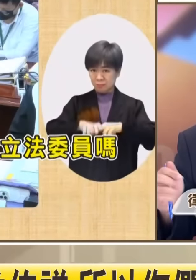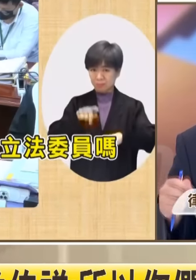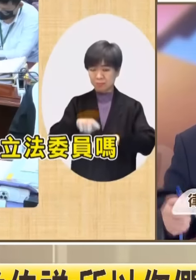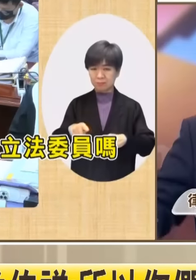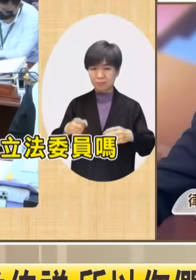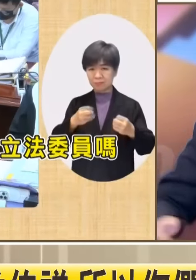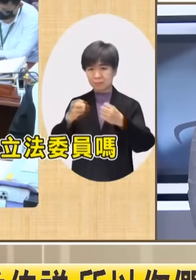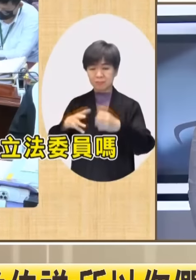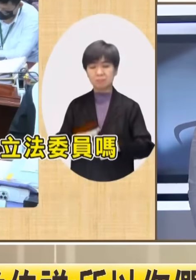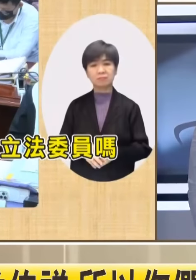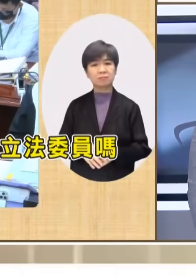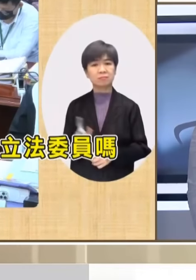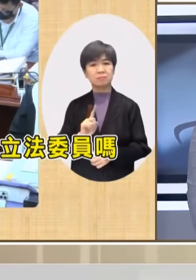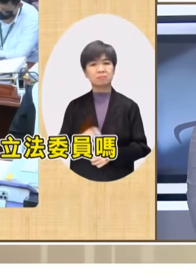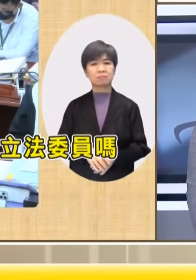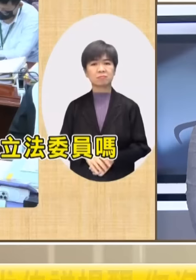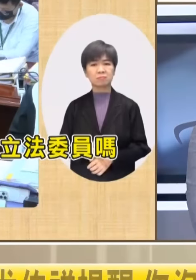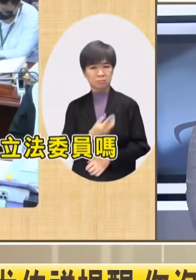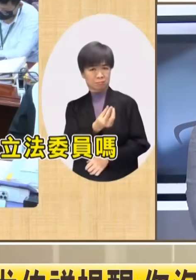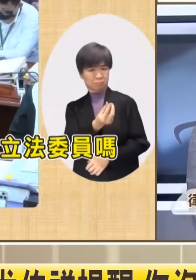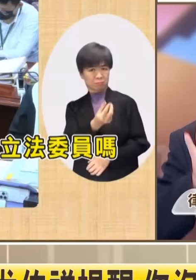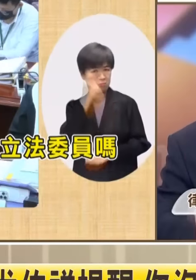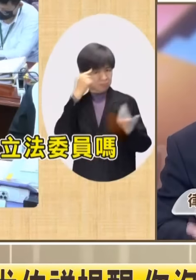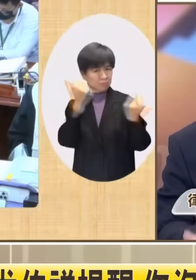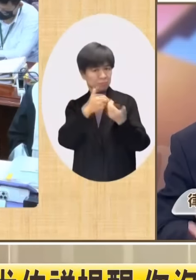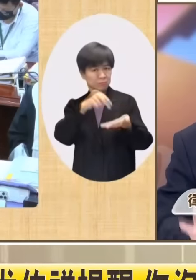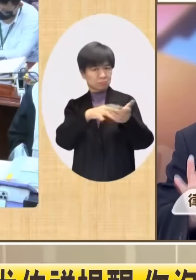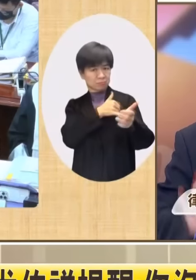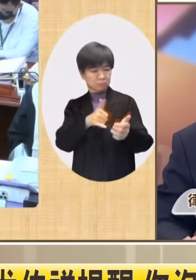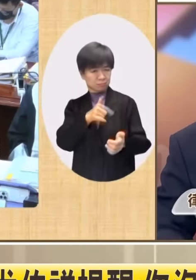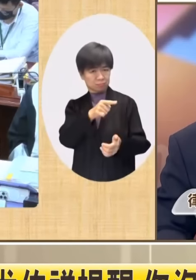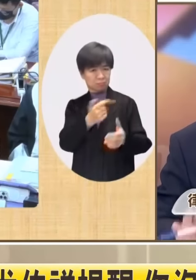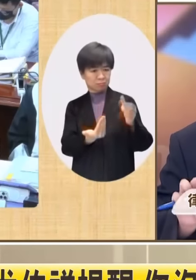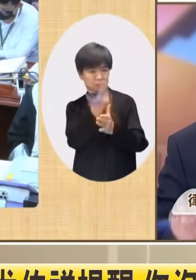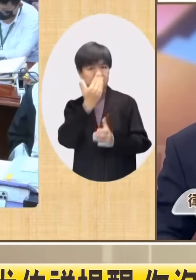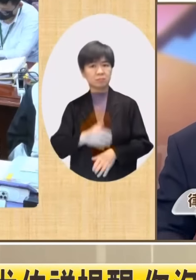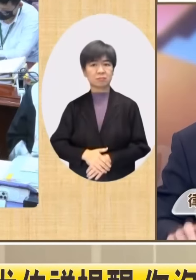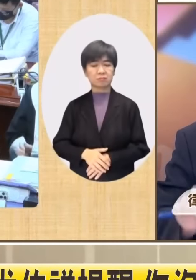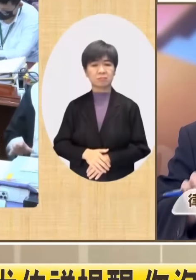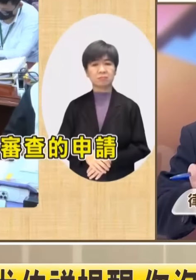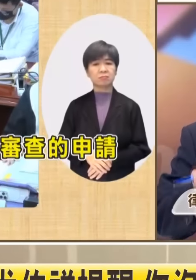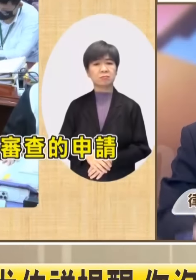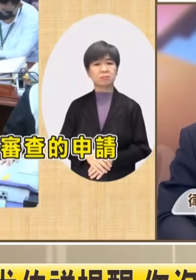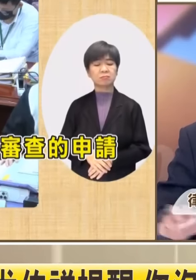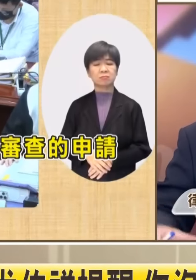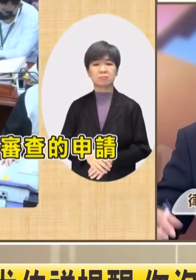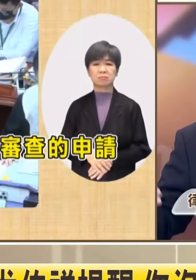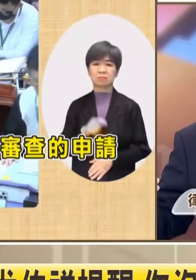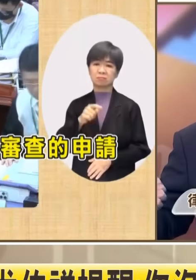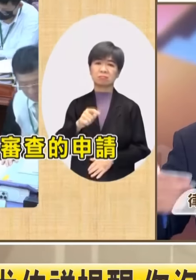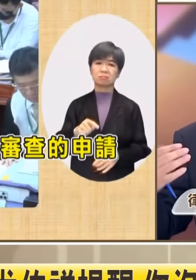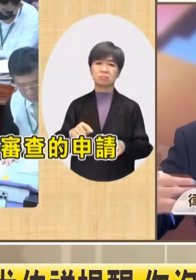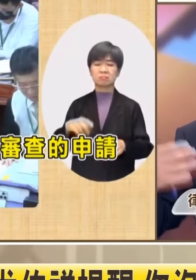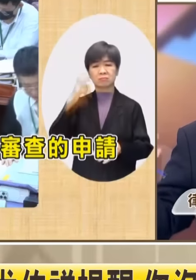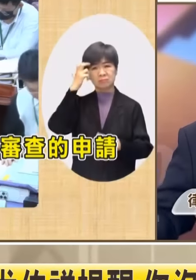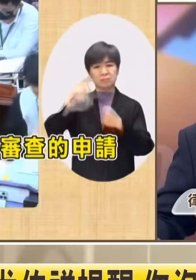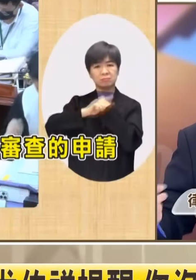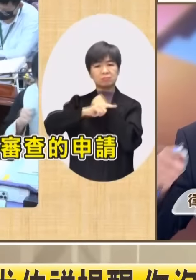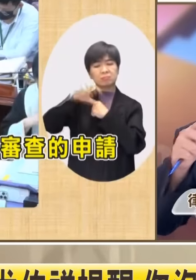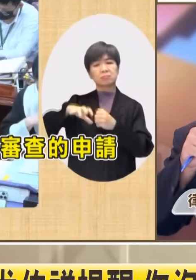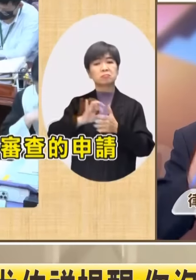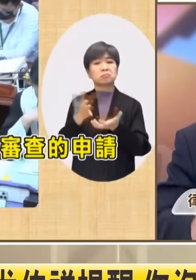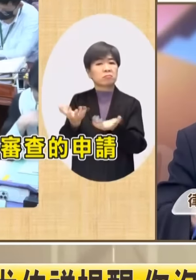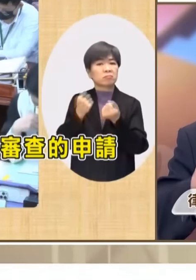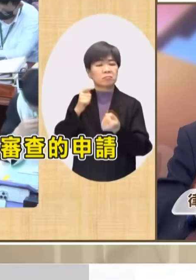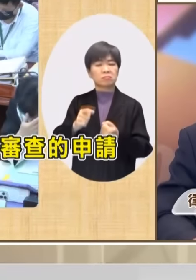球。那黄国昌一直闪躲，一直闪来闪去，是没有回应到大法官的问题才会被问。那其实黄国昌一开始就做了一个政治标题，你就